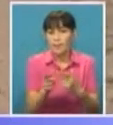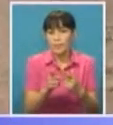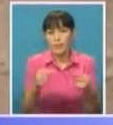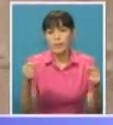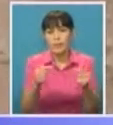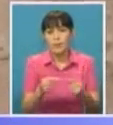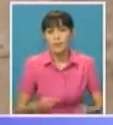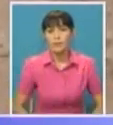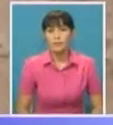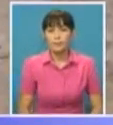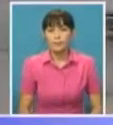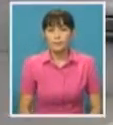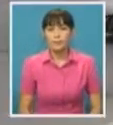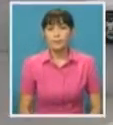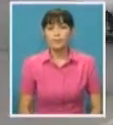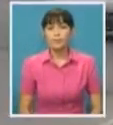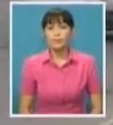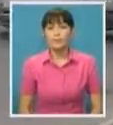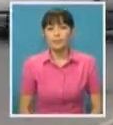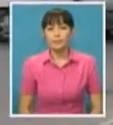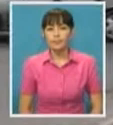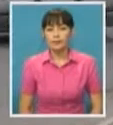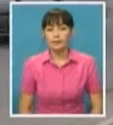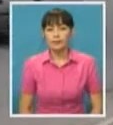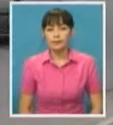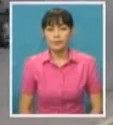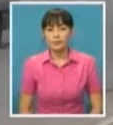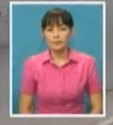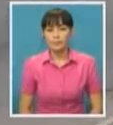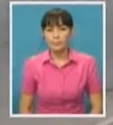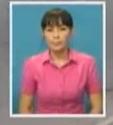жатқанға ұқсайды. Гүлсанат Қалмырзақызы, Абай Құралбаев, Нұршан Байқұлсейітов, оңтүстік ақпарат.